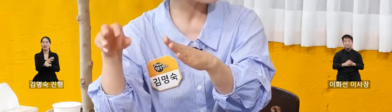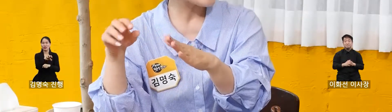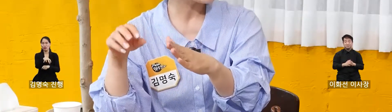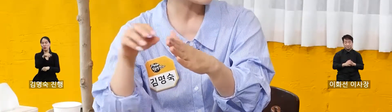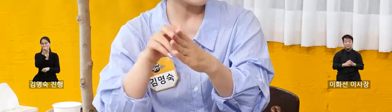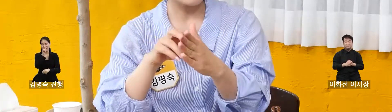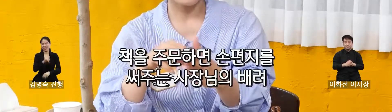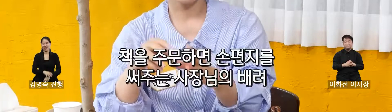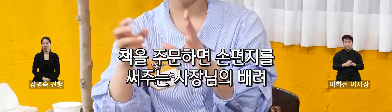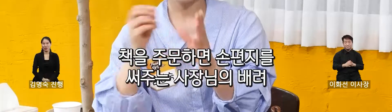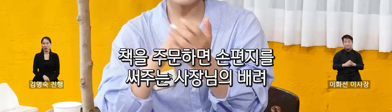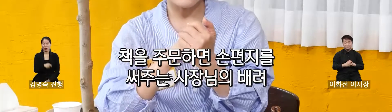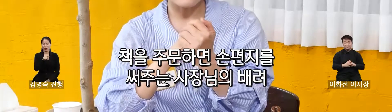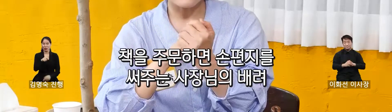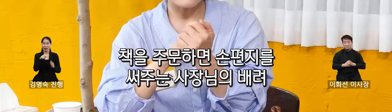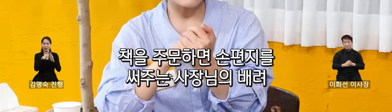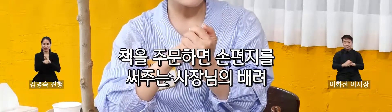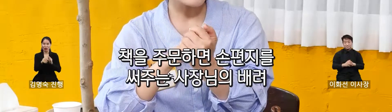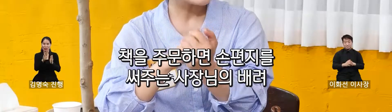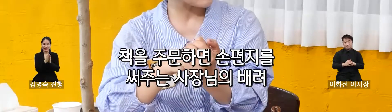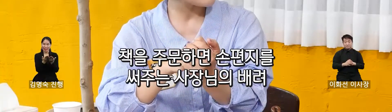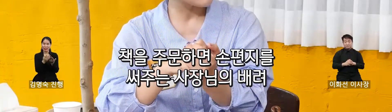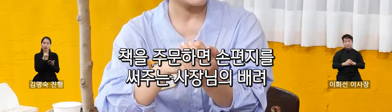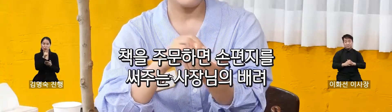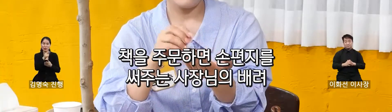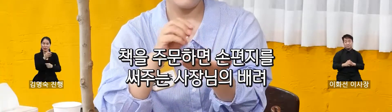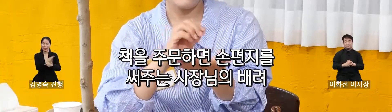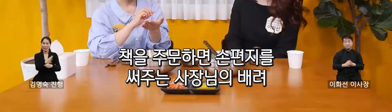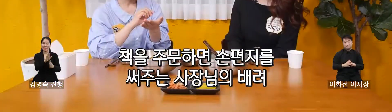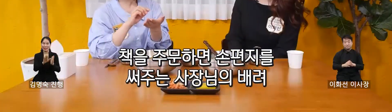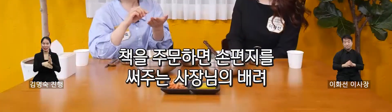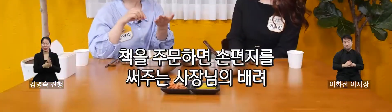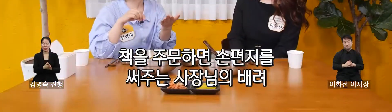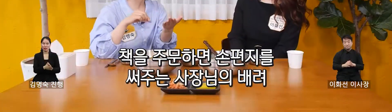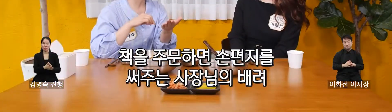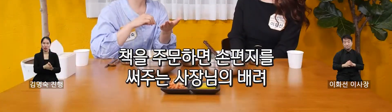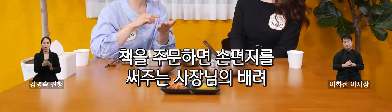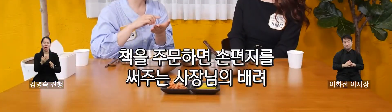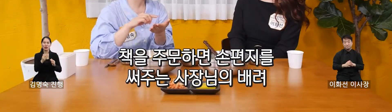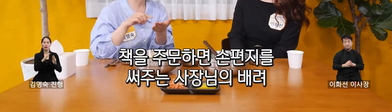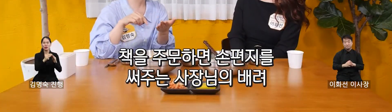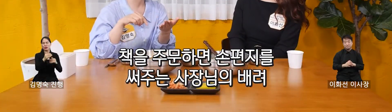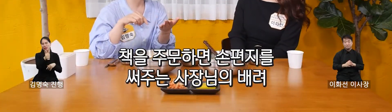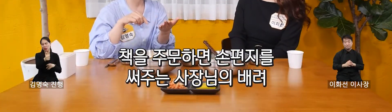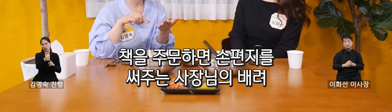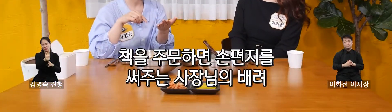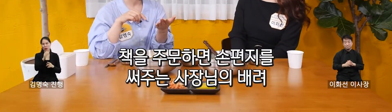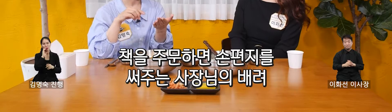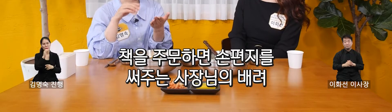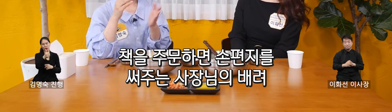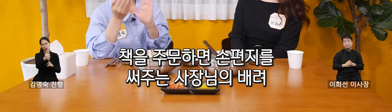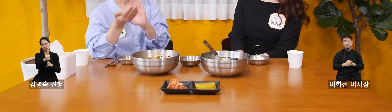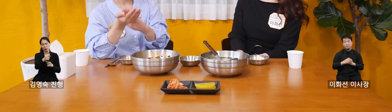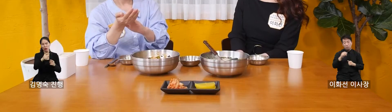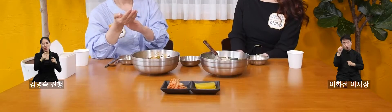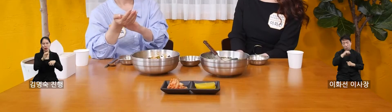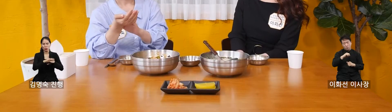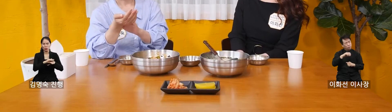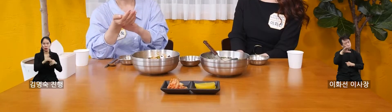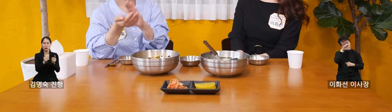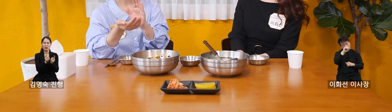있는 카페가 네. 있어요. 이제 책을 주문을 하면 꼭 손편지를 써줘요, 사장님이. 아, 느낌